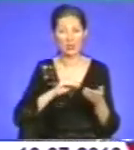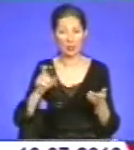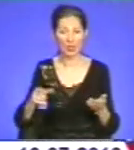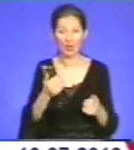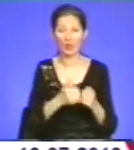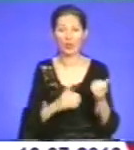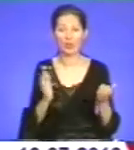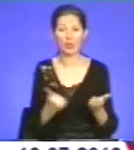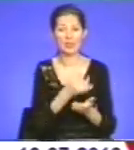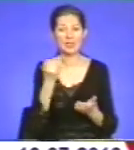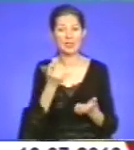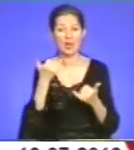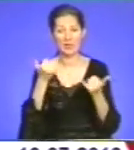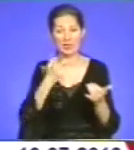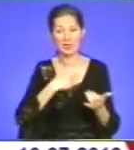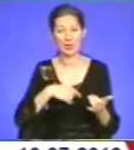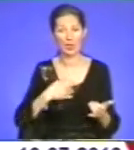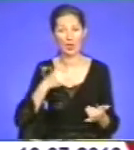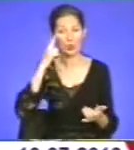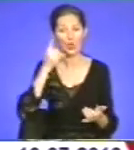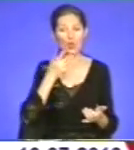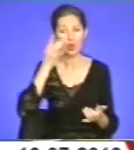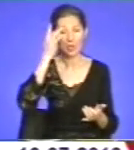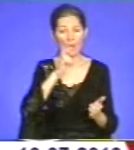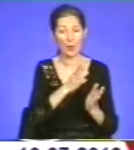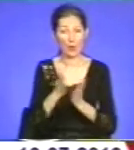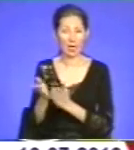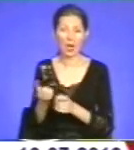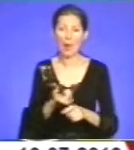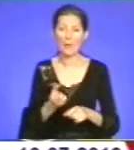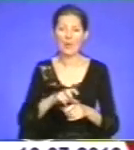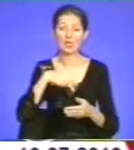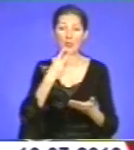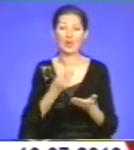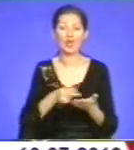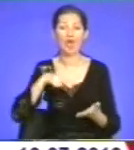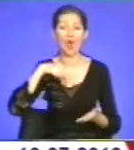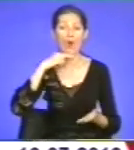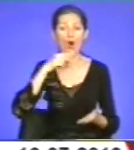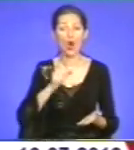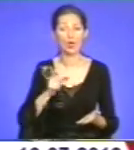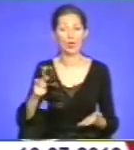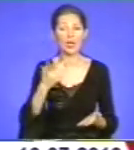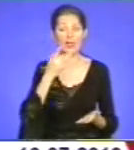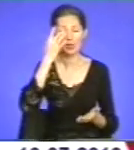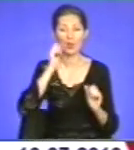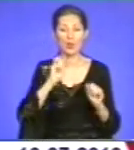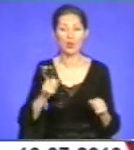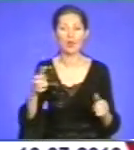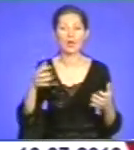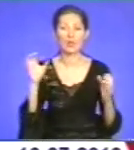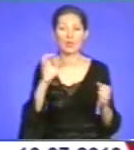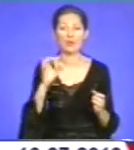думаю, що літня бібліотека більше приверне людей, оскільки літом можна на свіжому повітрі читати, це більше